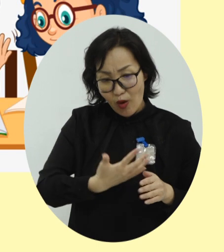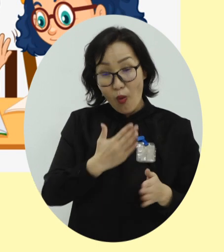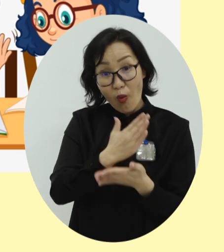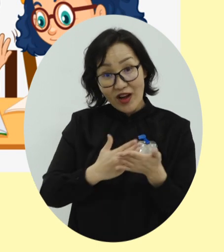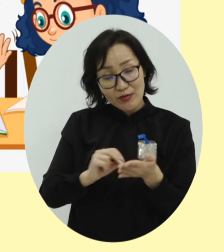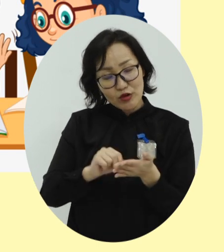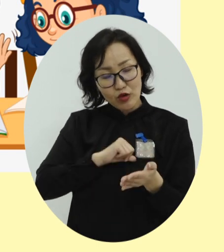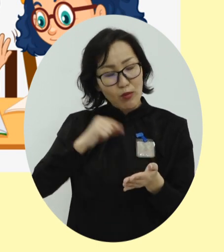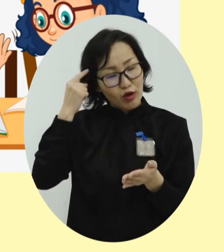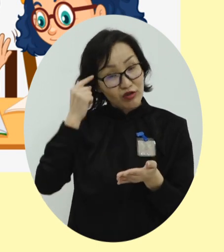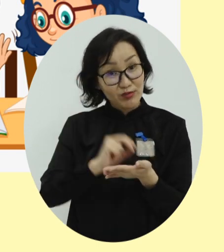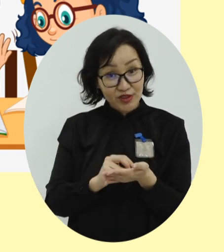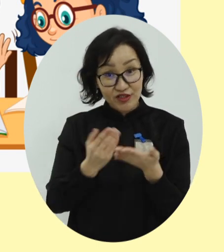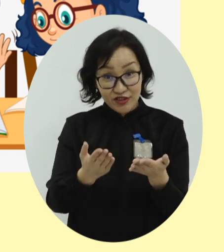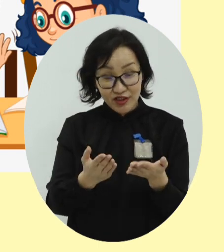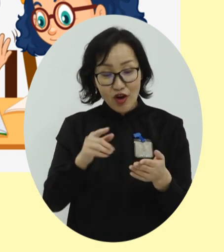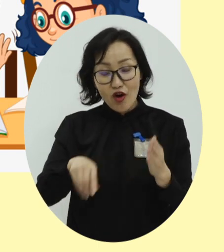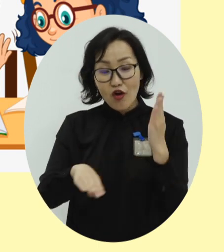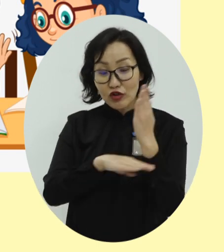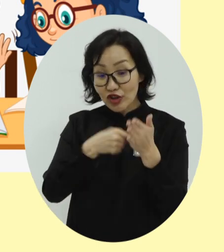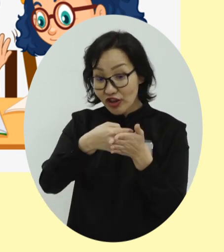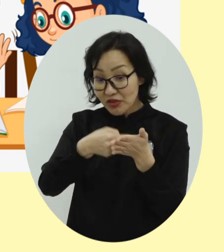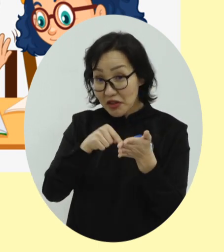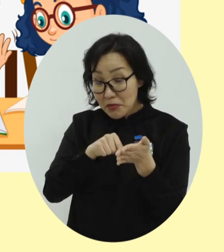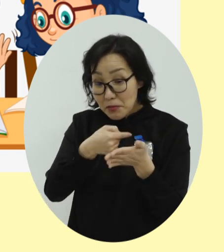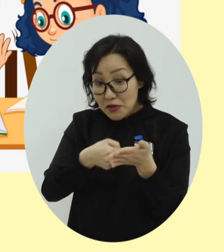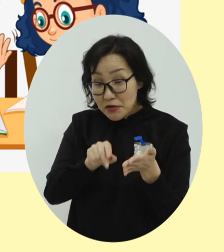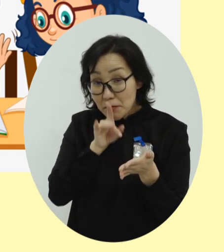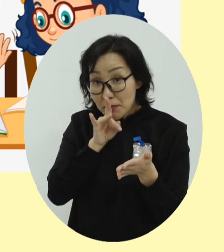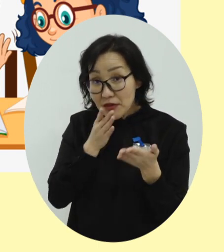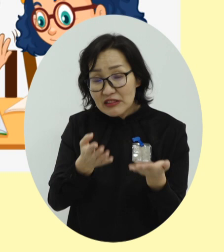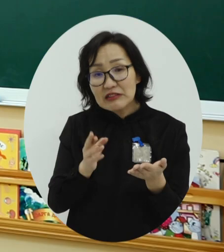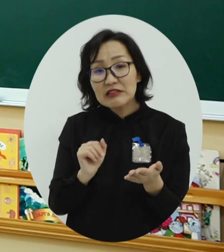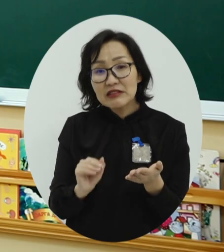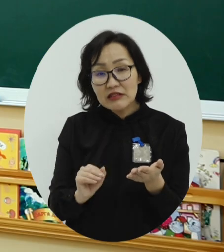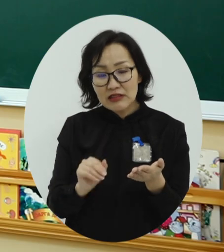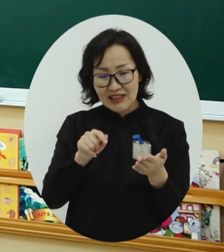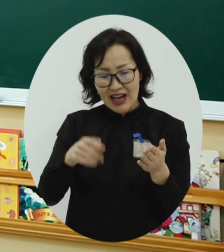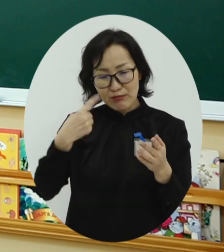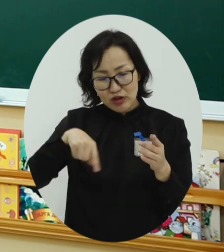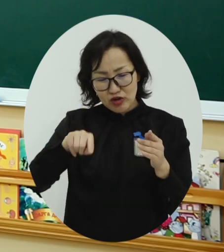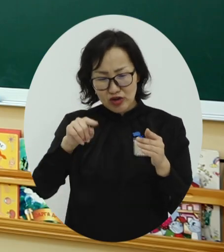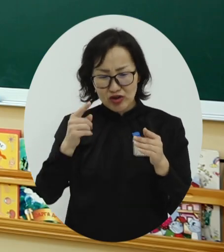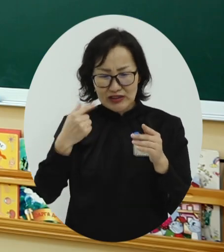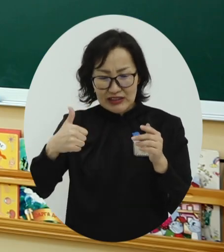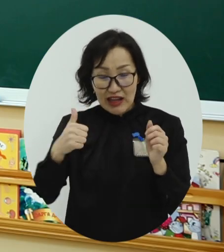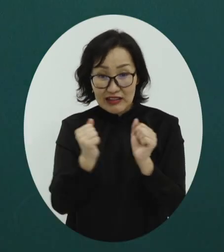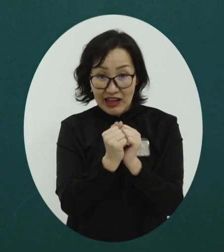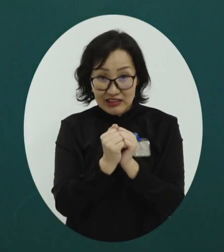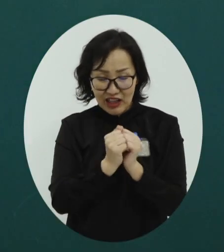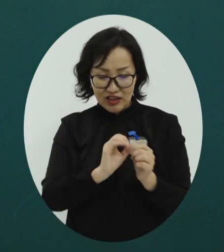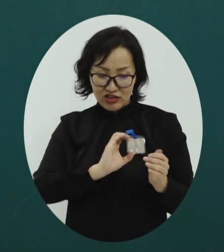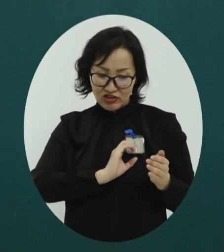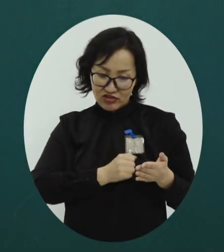бичихнэ. Тэгэхээр бид нар өдрийн тэмдэглэлээ бичихдээ хамгийн дотн найзтайгаа